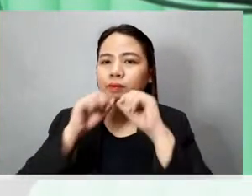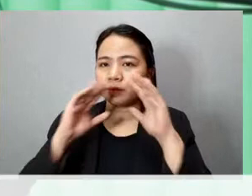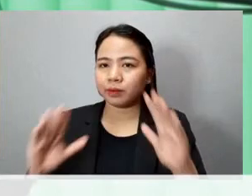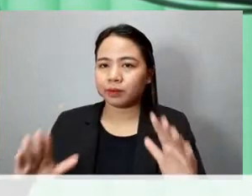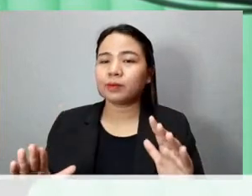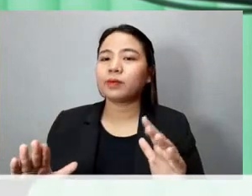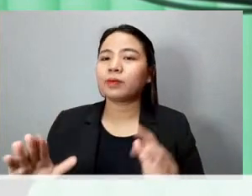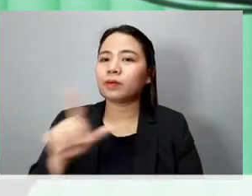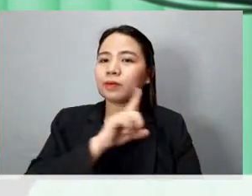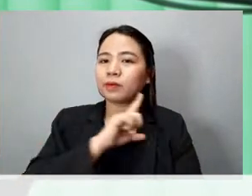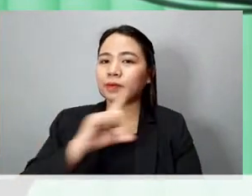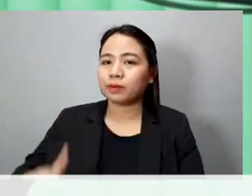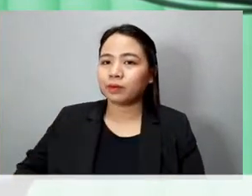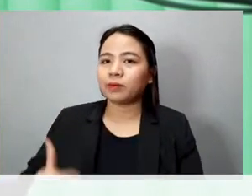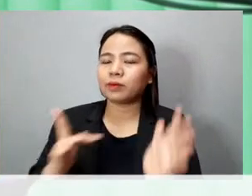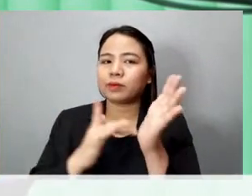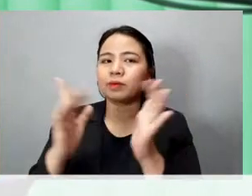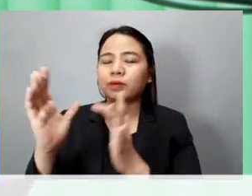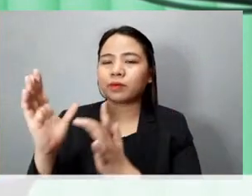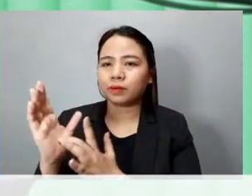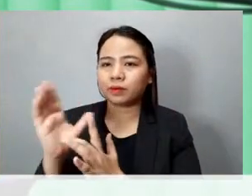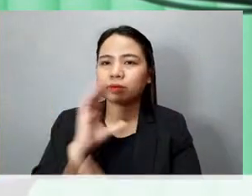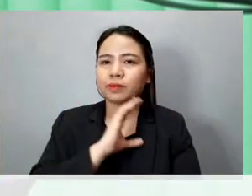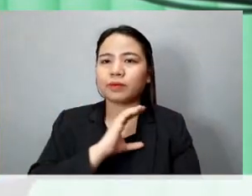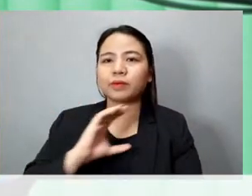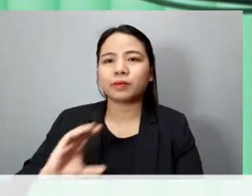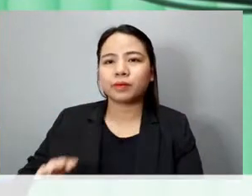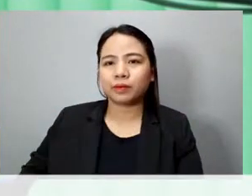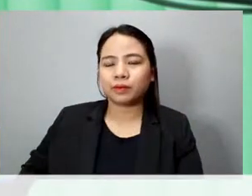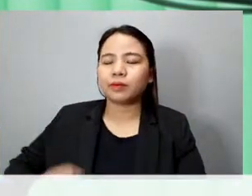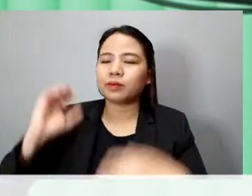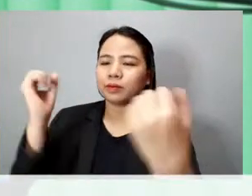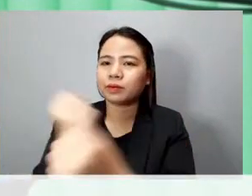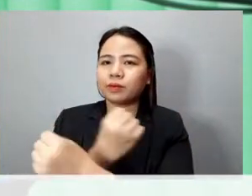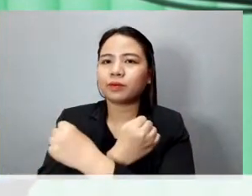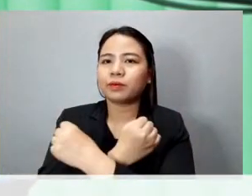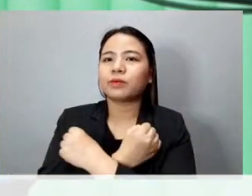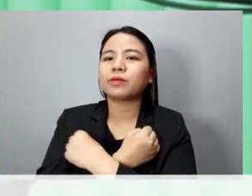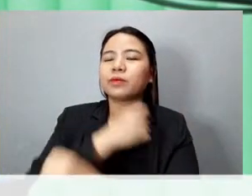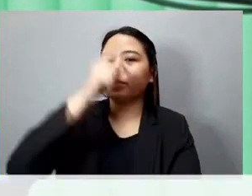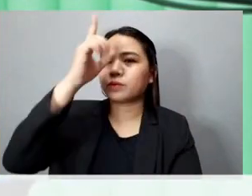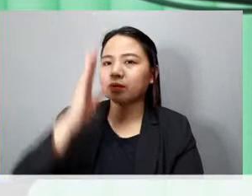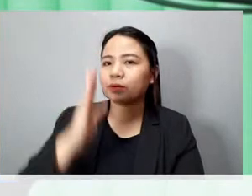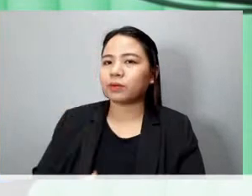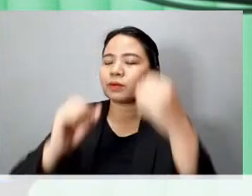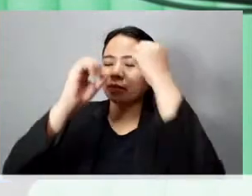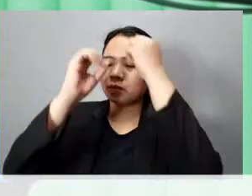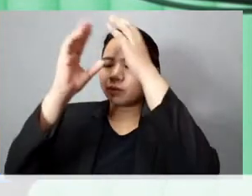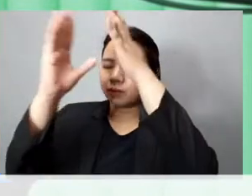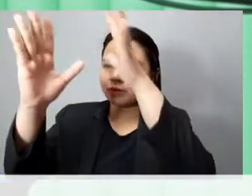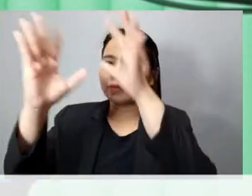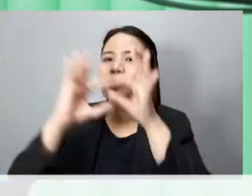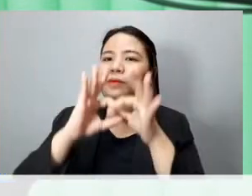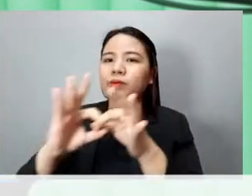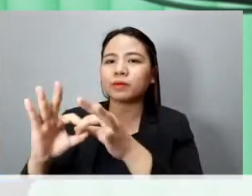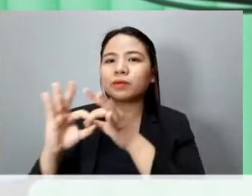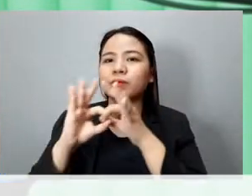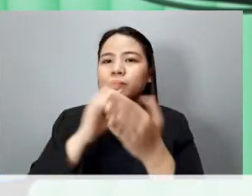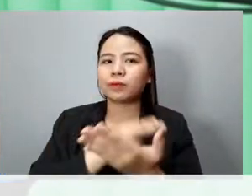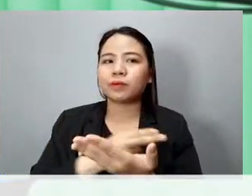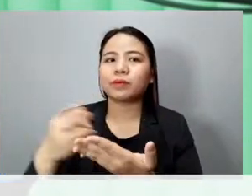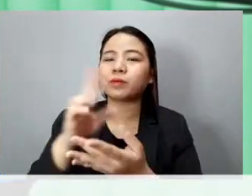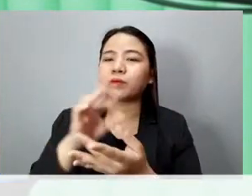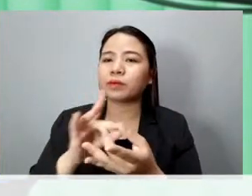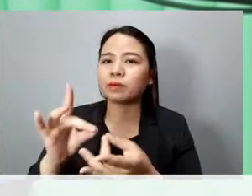ating Panginoong Hesukristo, ang pag-ibig ng Diyos Ama, at ang pakikipagkaisa ng